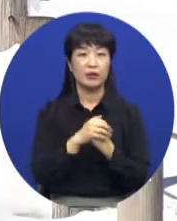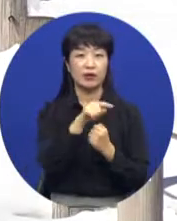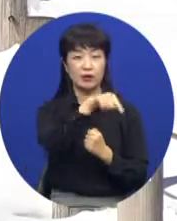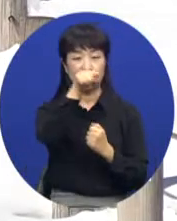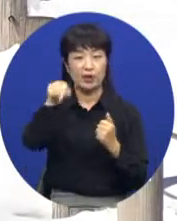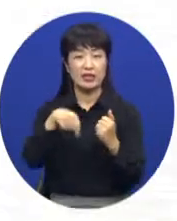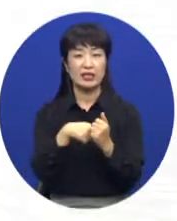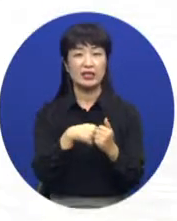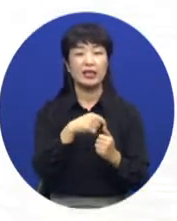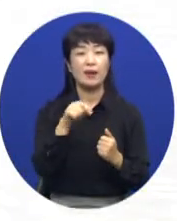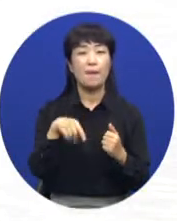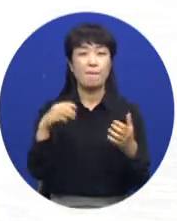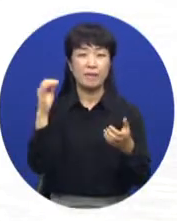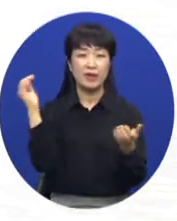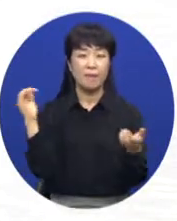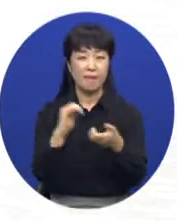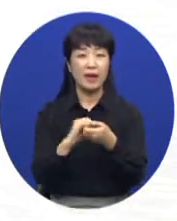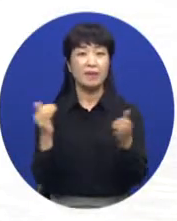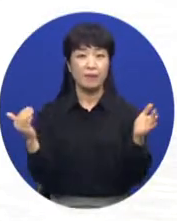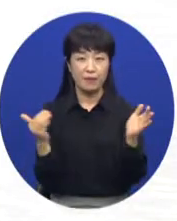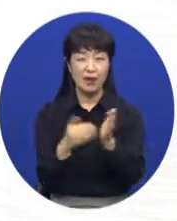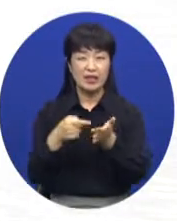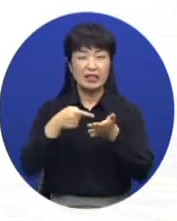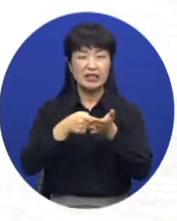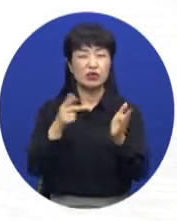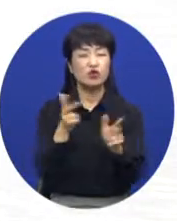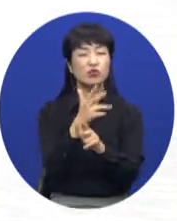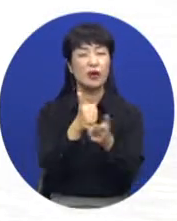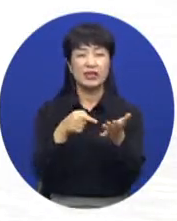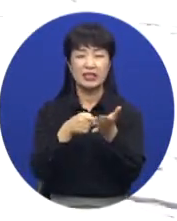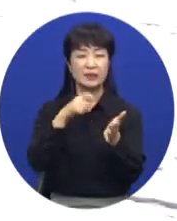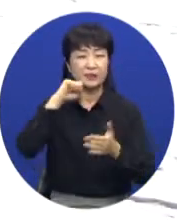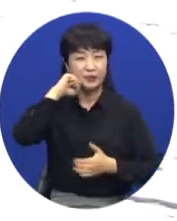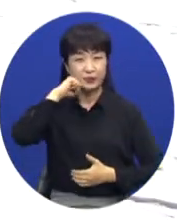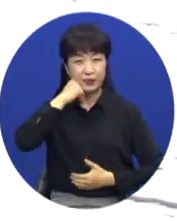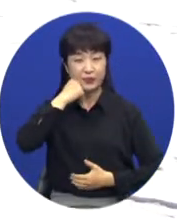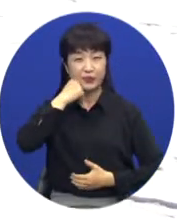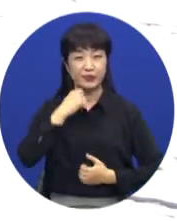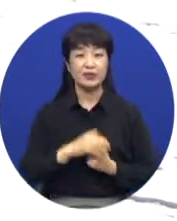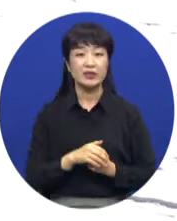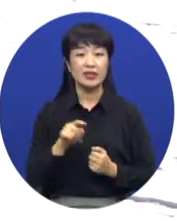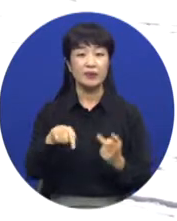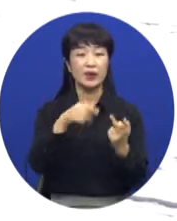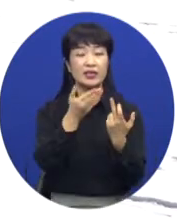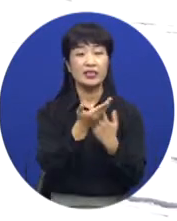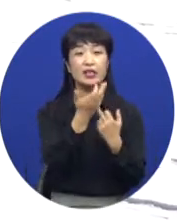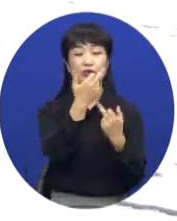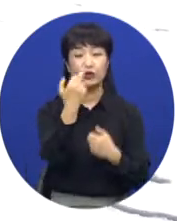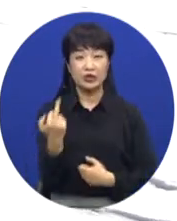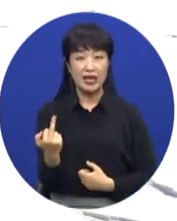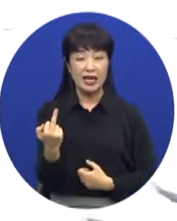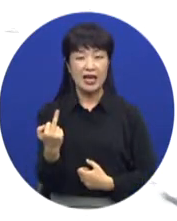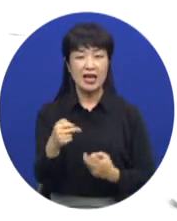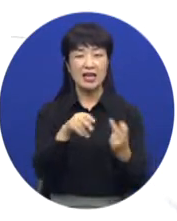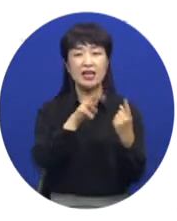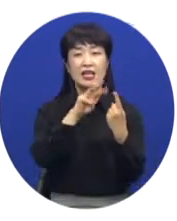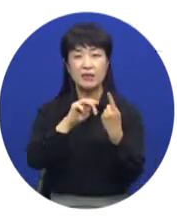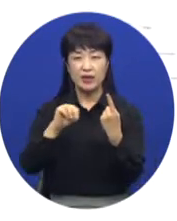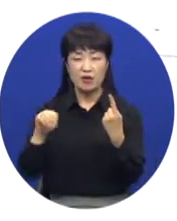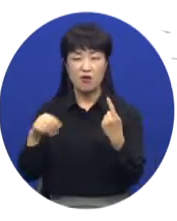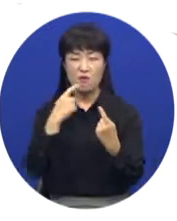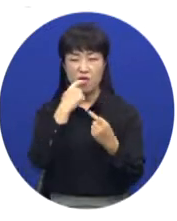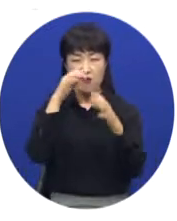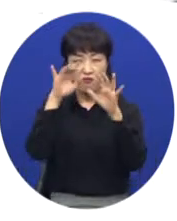마감되어 있고 이번달 주말 예약은 신청이 어려운 상황입니다 이곳 한라 스위스 얼음에 는 1m 가 넘는 많은 눈이 내리면서